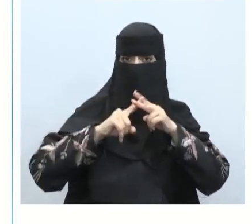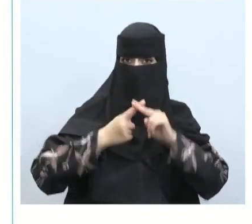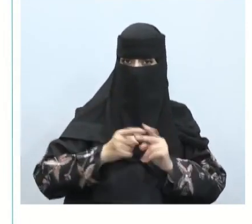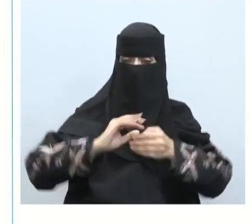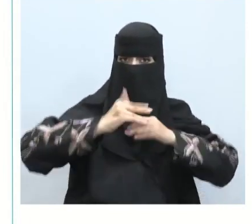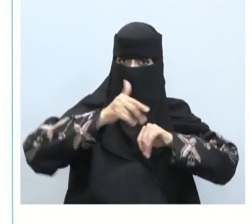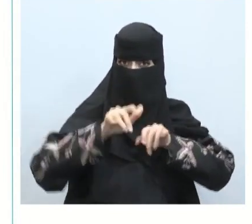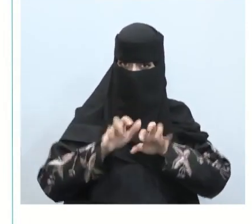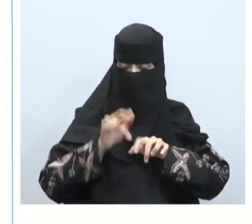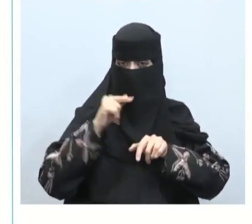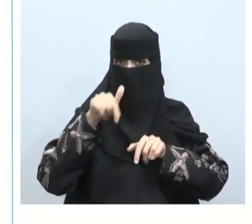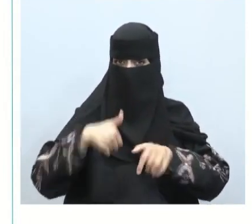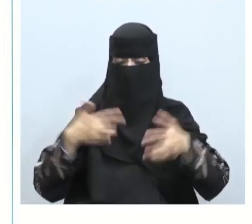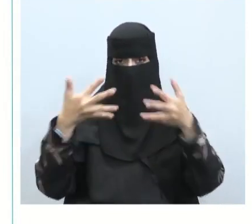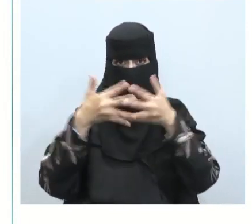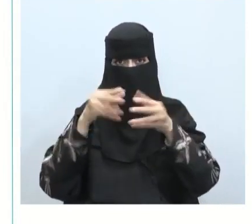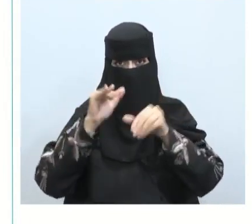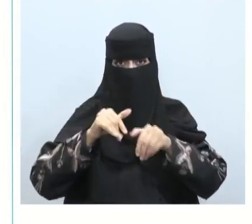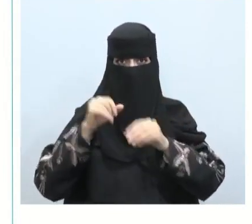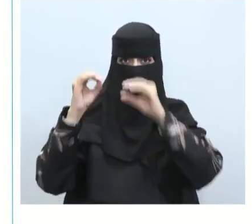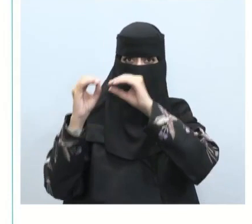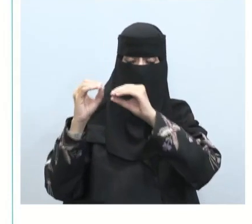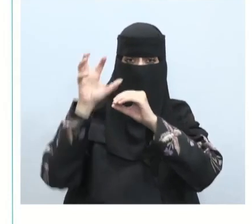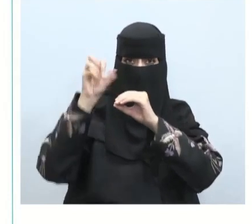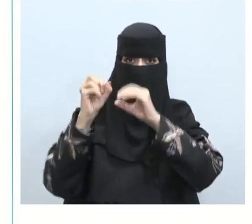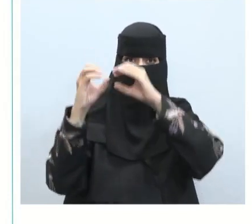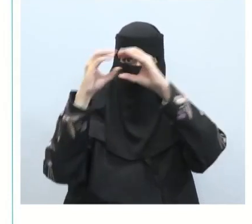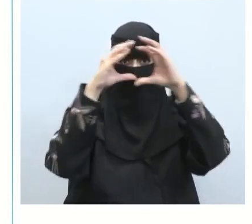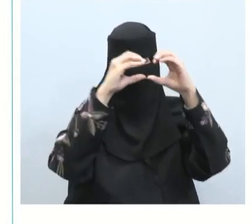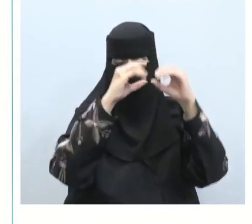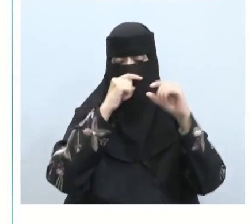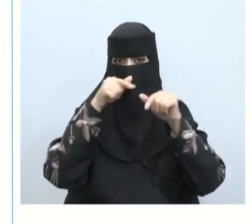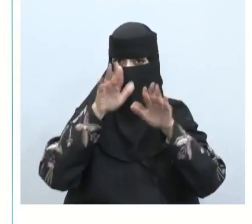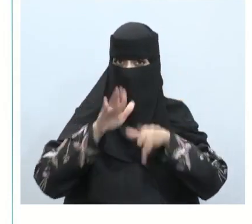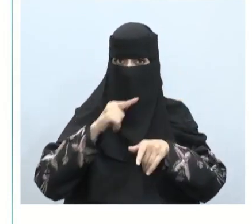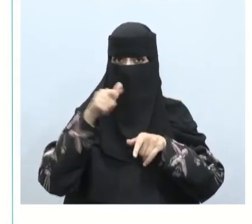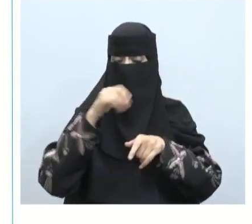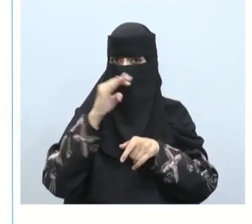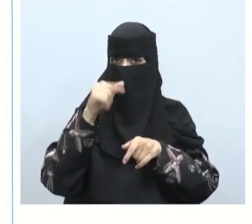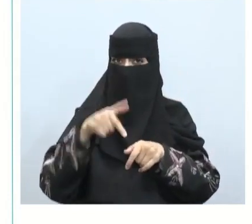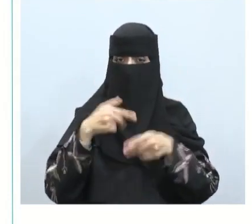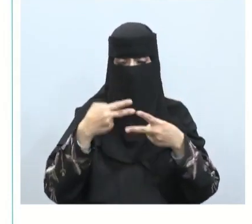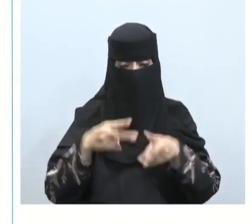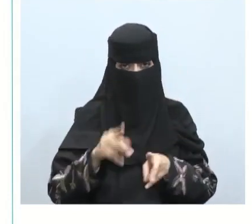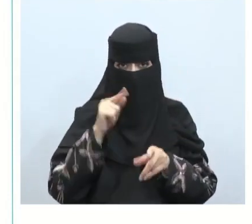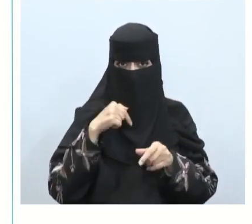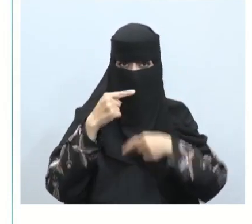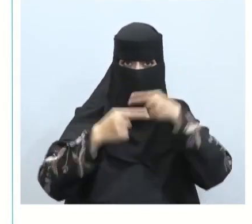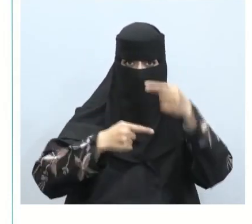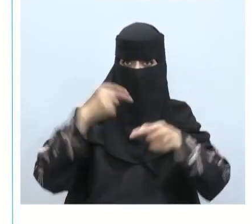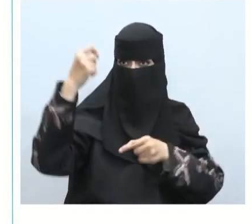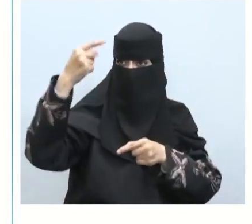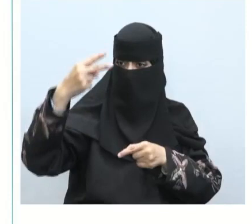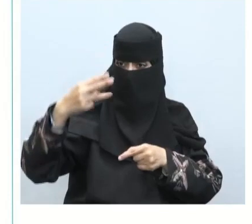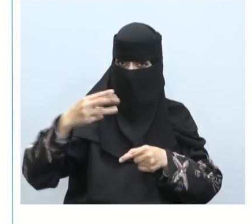الحاسب ويتم مشاركتها عبر التخزين السحابي اذا كانت اجابتك بنعم فتابع معنا